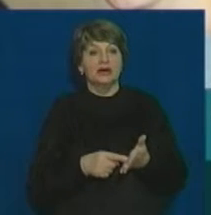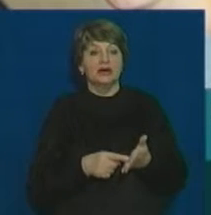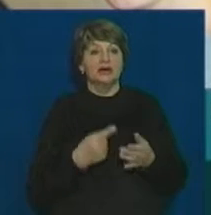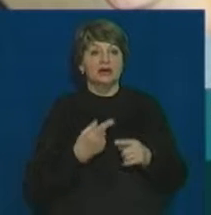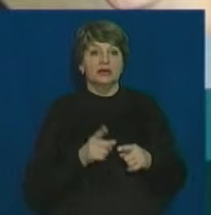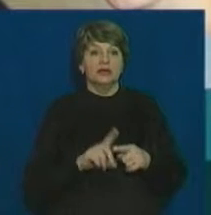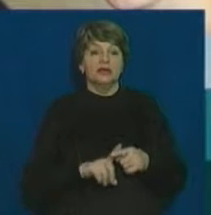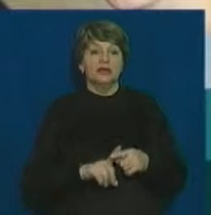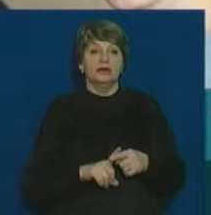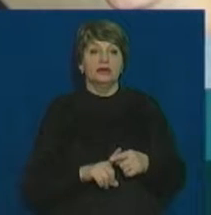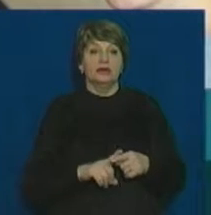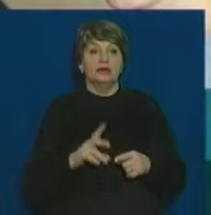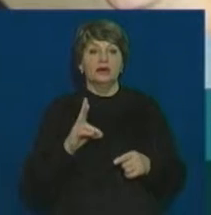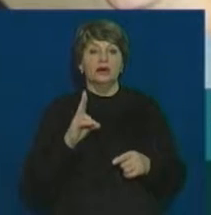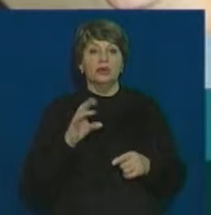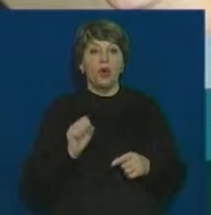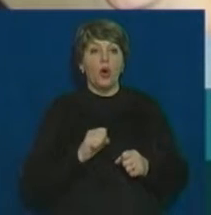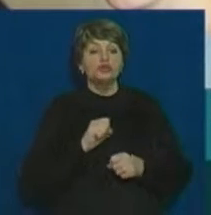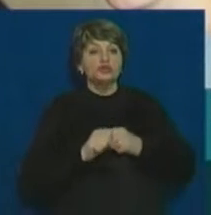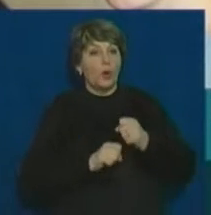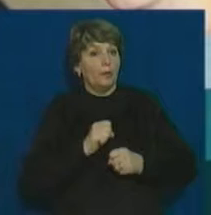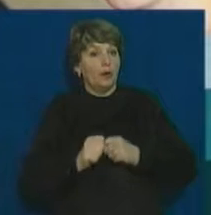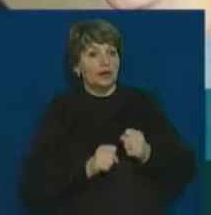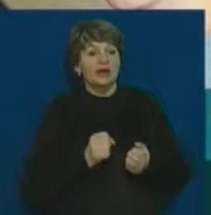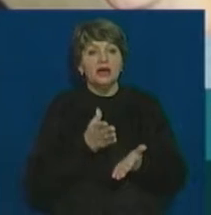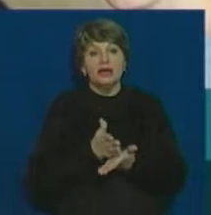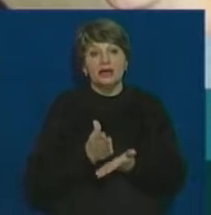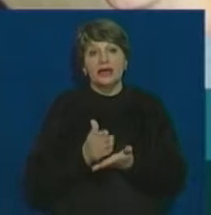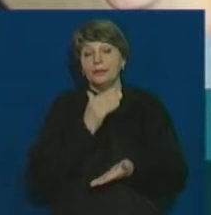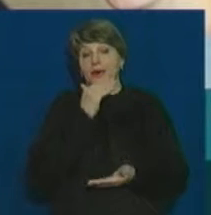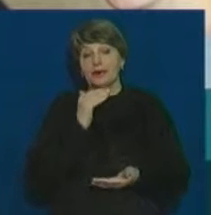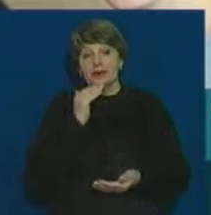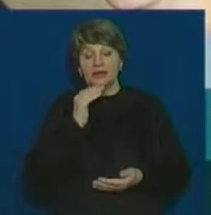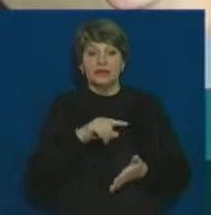по перейменуванню зоопарка. Тобто є багато питань, які